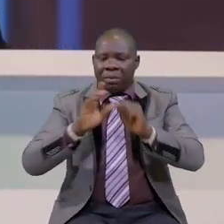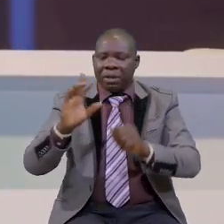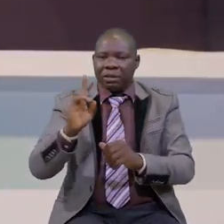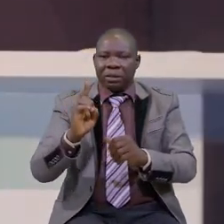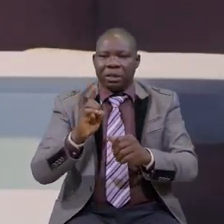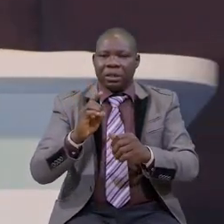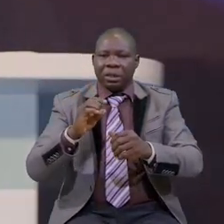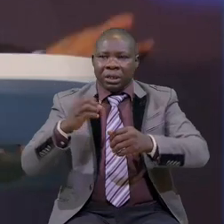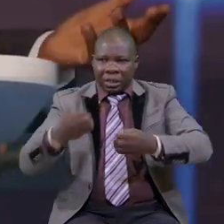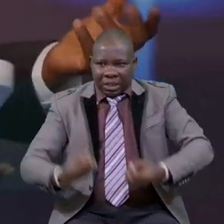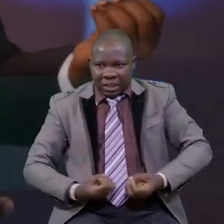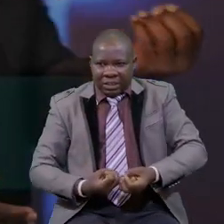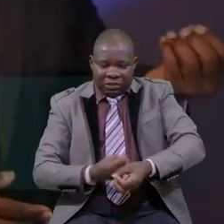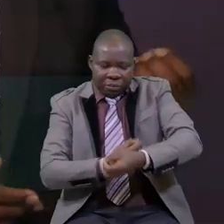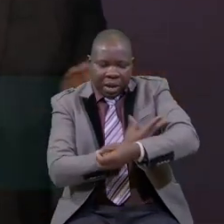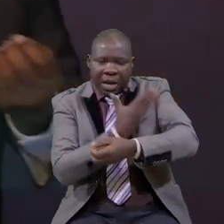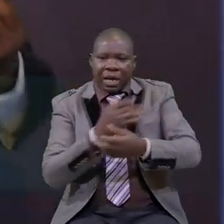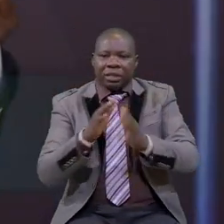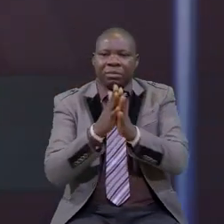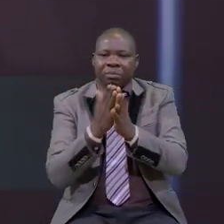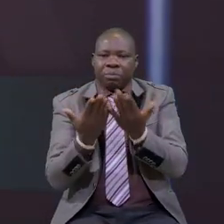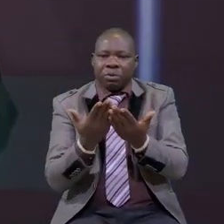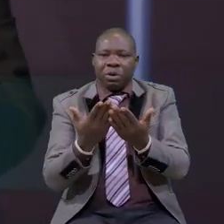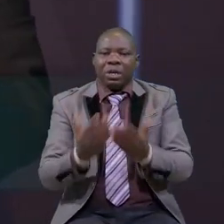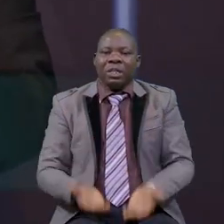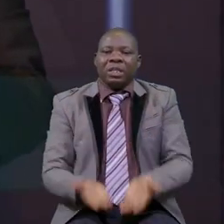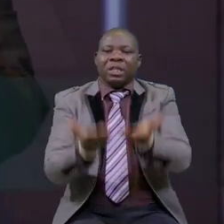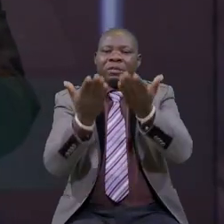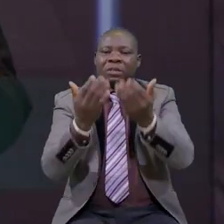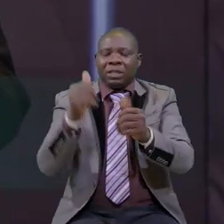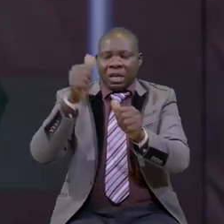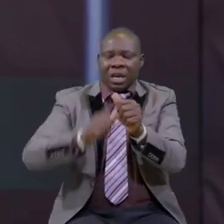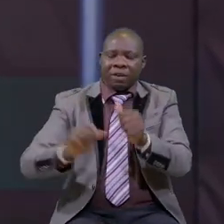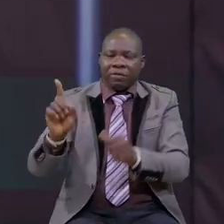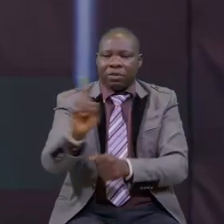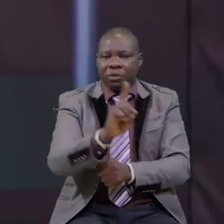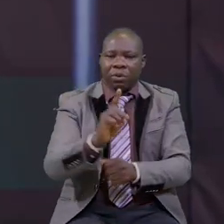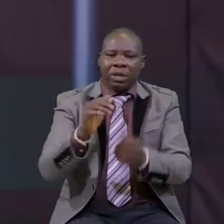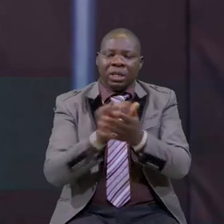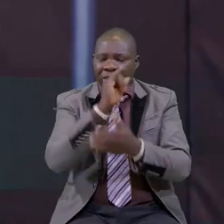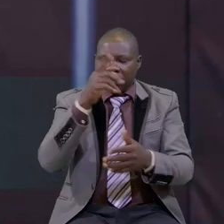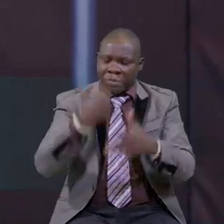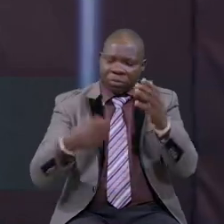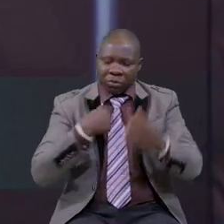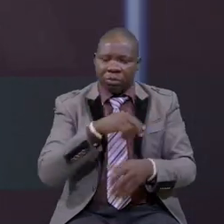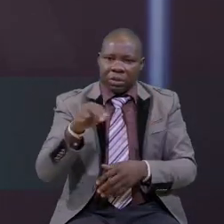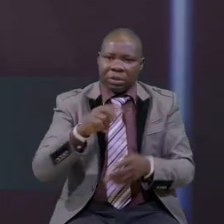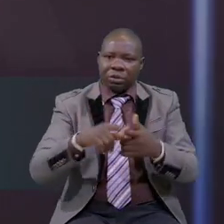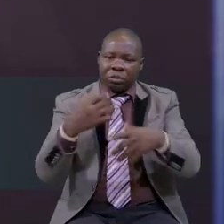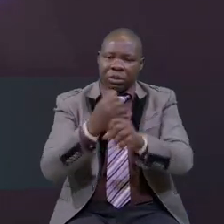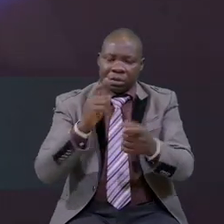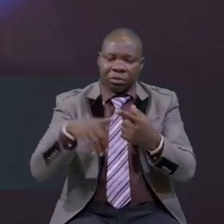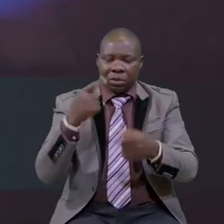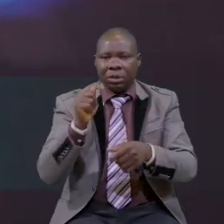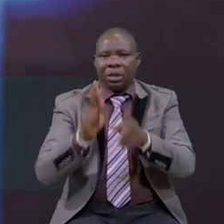Un livre inspiré béni qui élève le monde. Ça, c'est la constitution du royaume de Dieu. C'est ce que nous avons pour